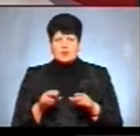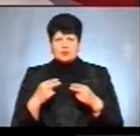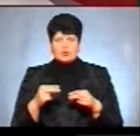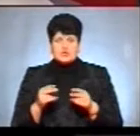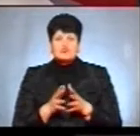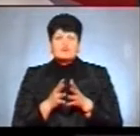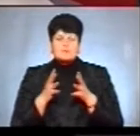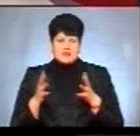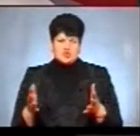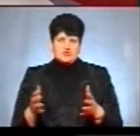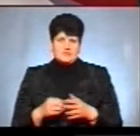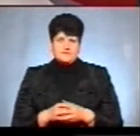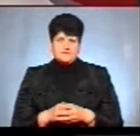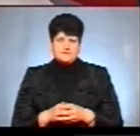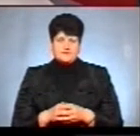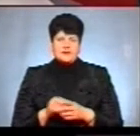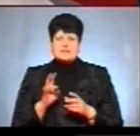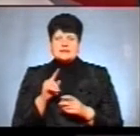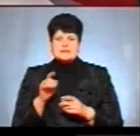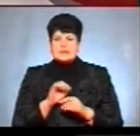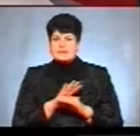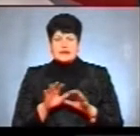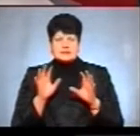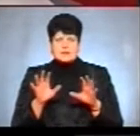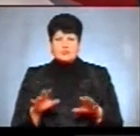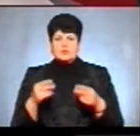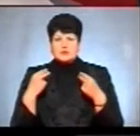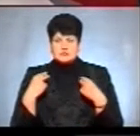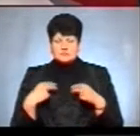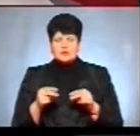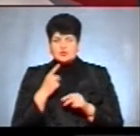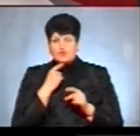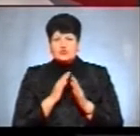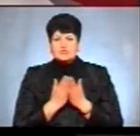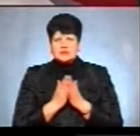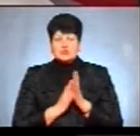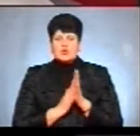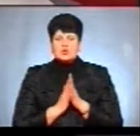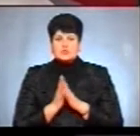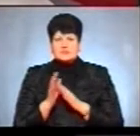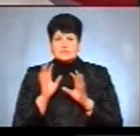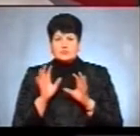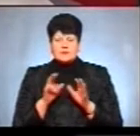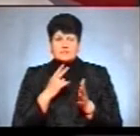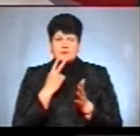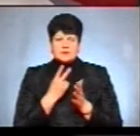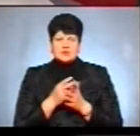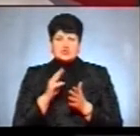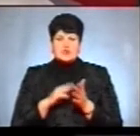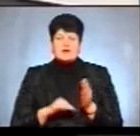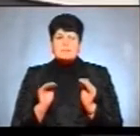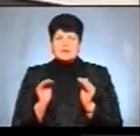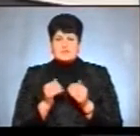більший. За незаконну збут от червонокнижних рослин чинним законодавством передбачено штраф мінімальний